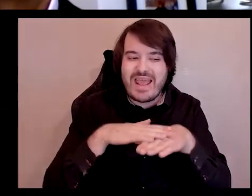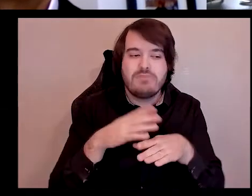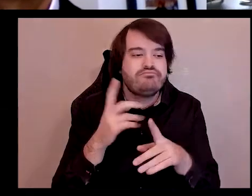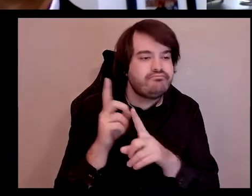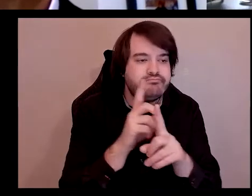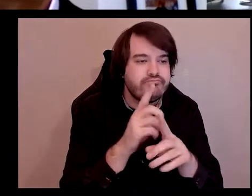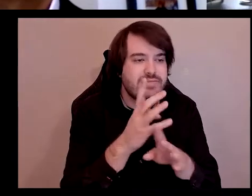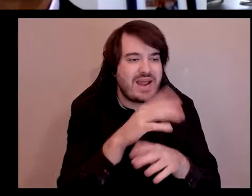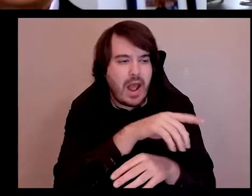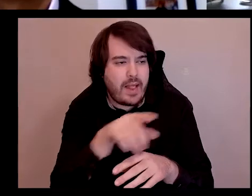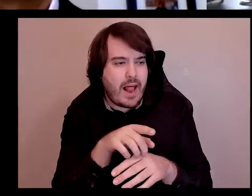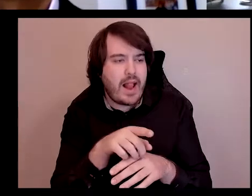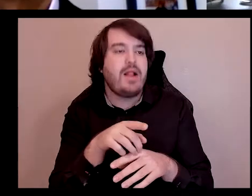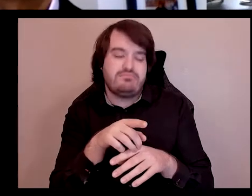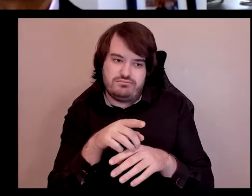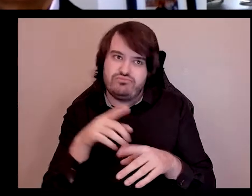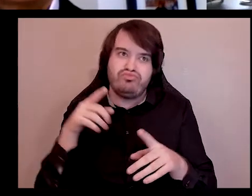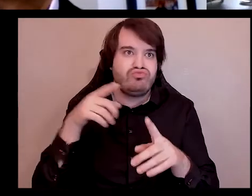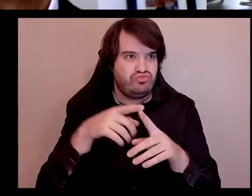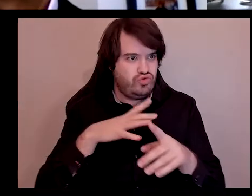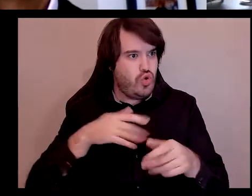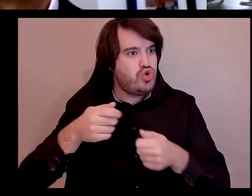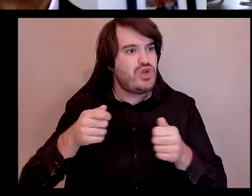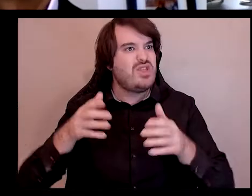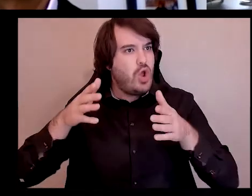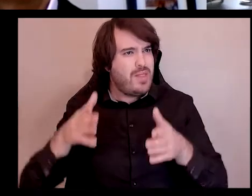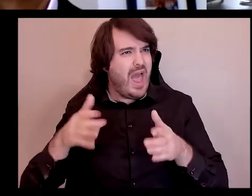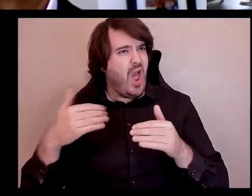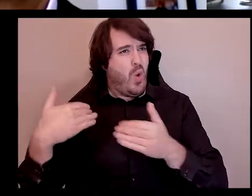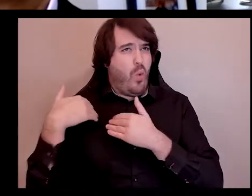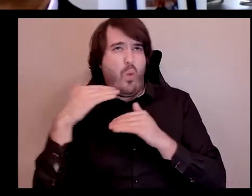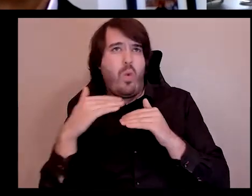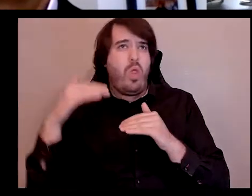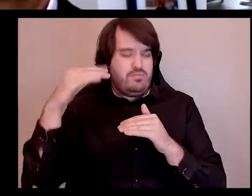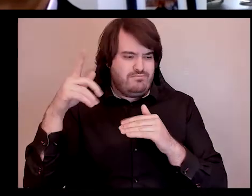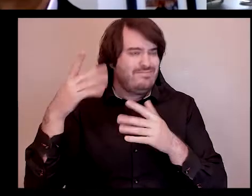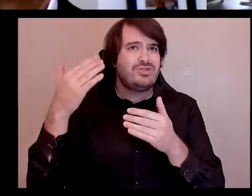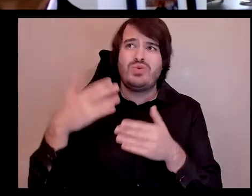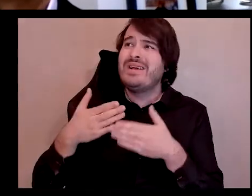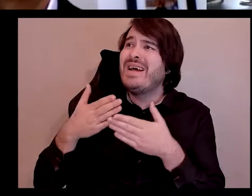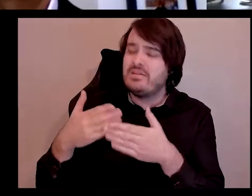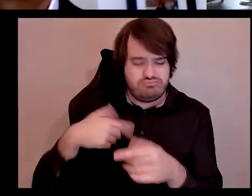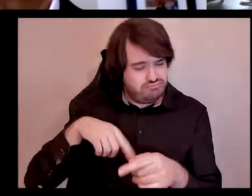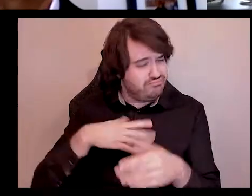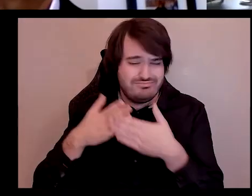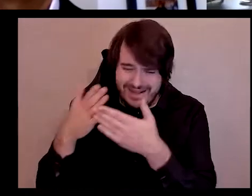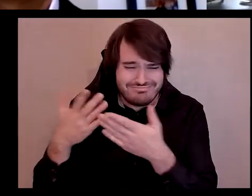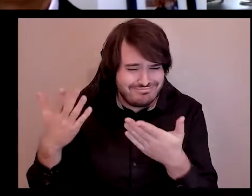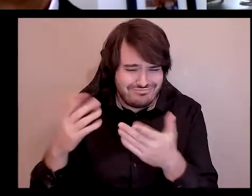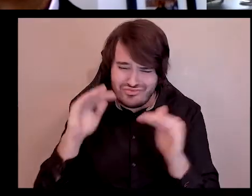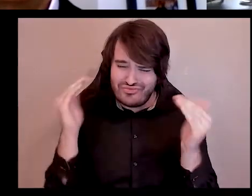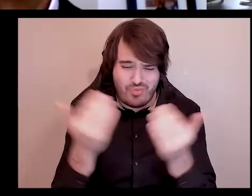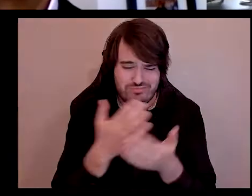même aussi un regroupement de cadres et de gestionnaires. Donc, des gens qui ont occupé ces rôles-là et qui ont besoin de services